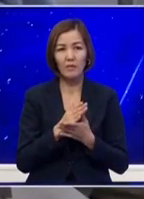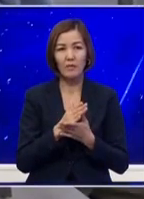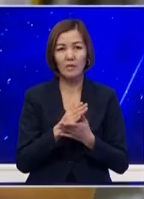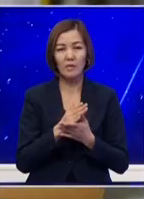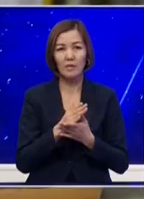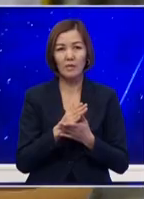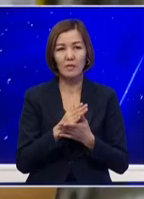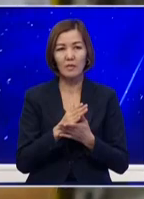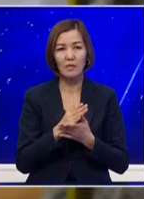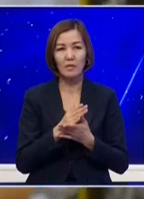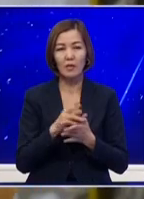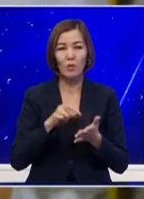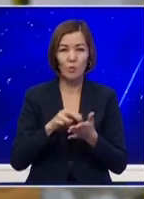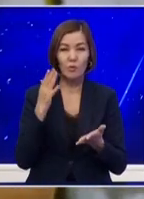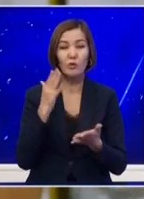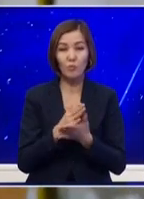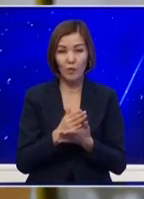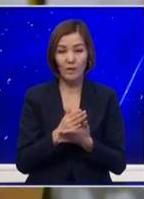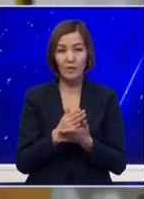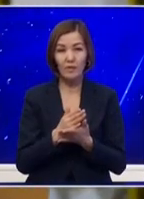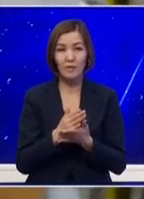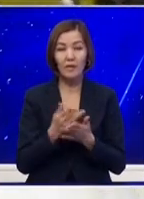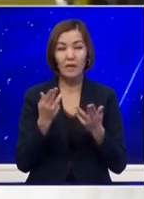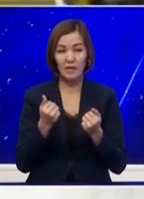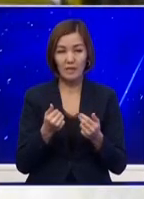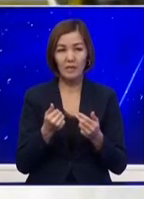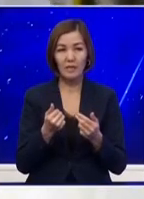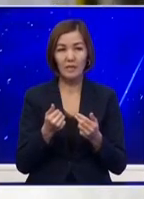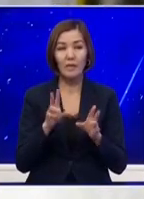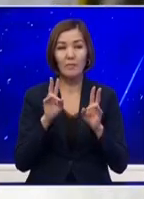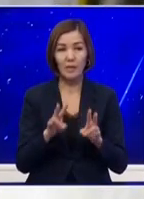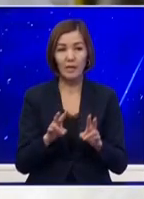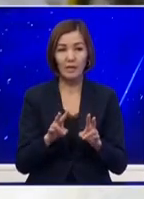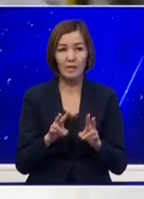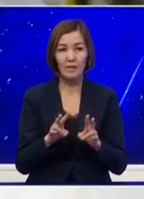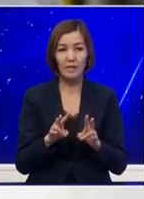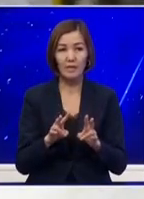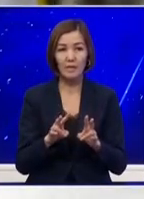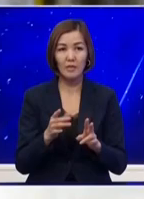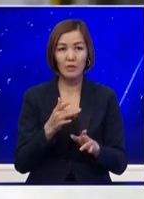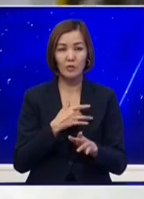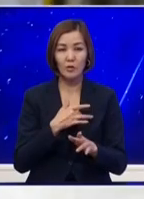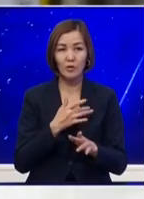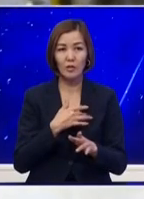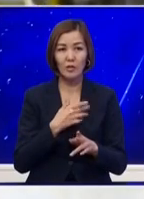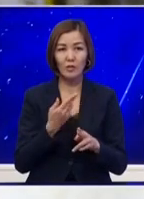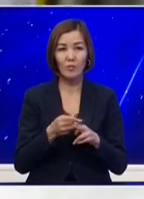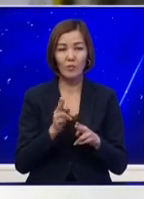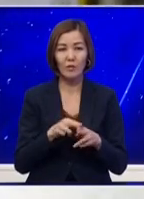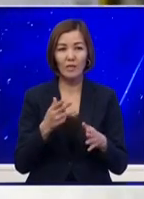номер. Қорқыныш болады. Ол әрине. Бірақ жүрекке өте сондай